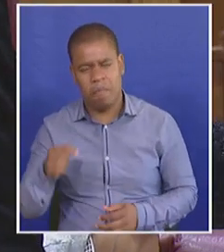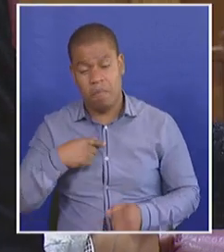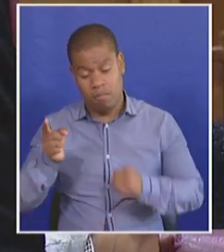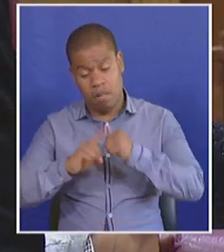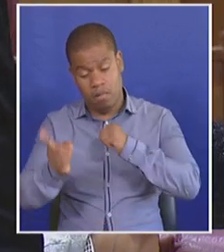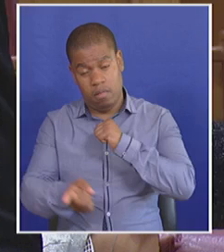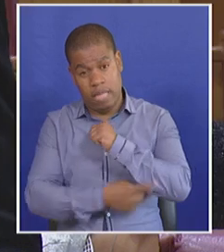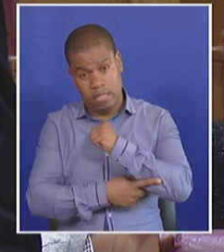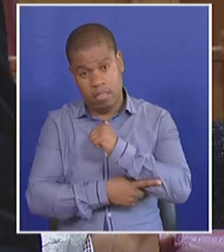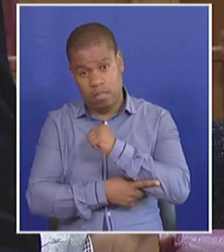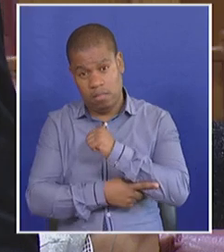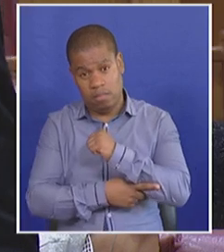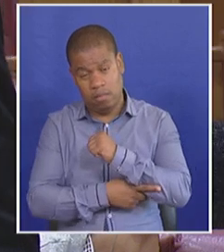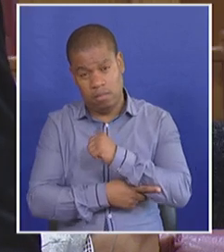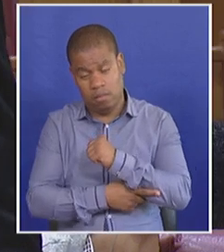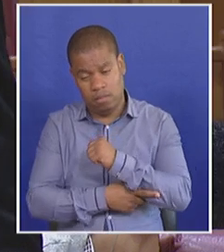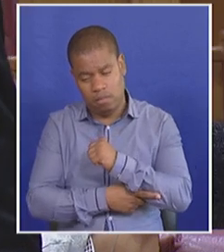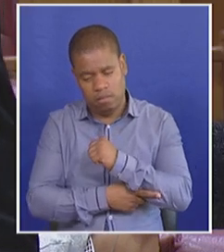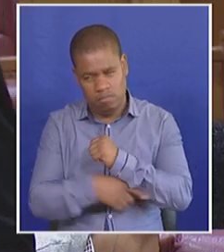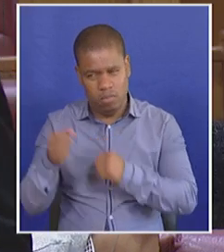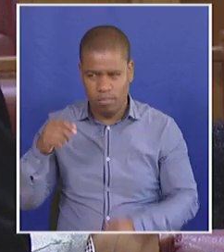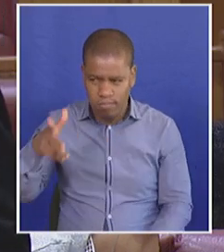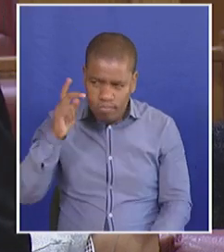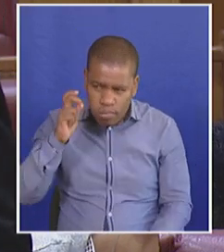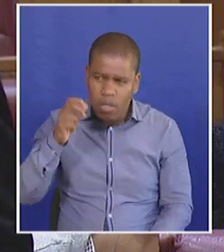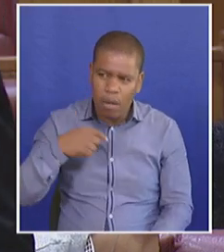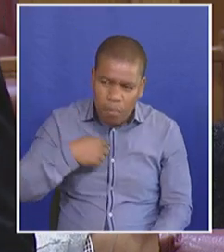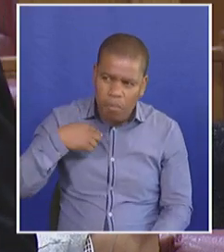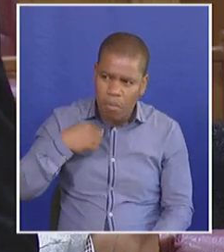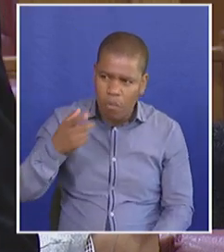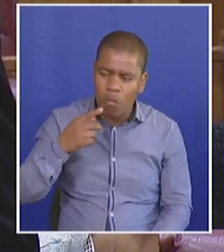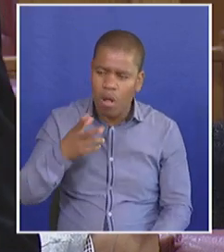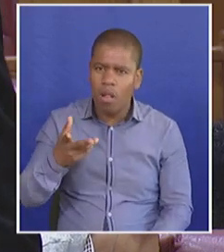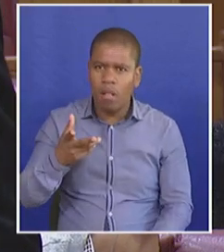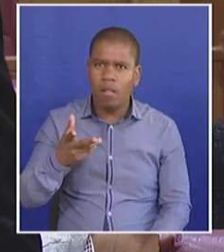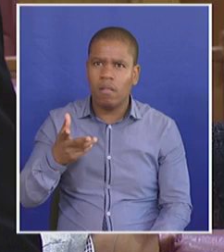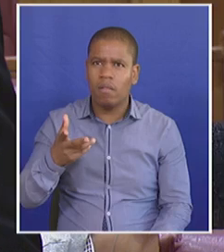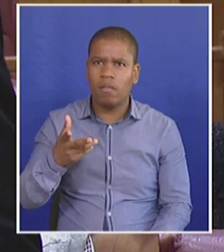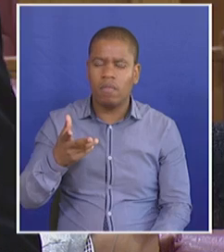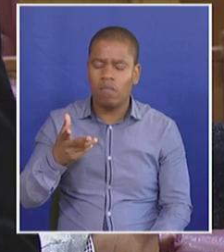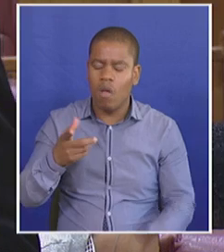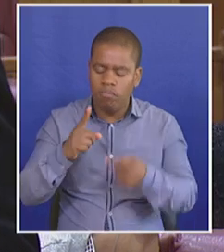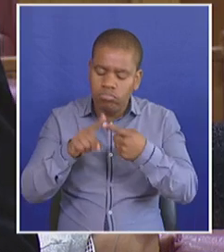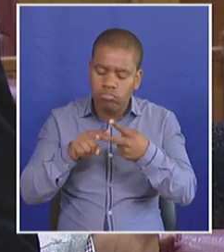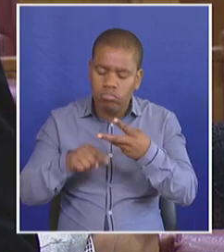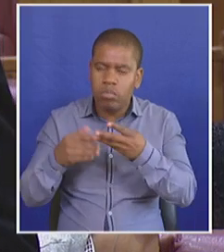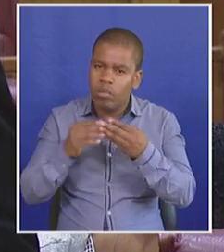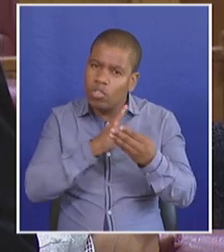about whether am I going to review these security features?